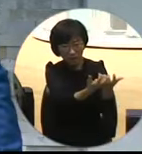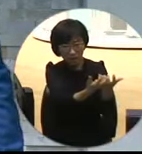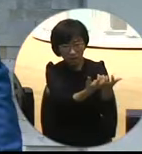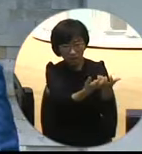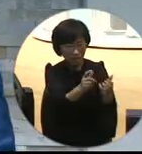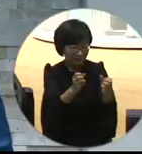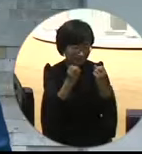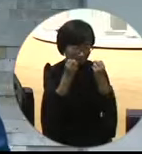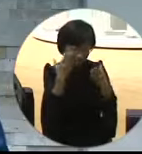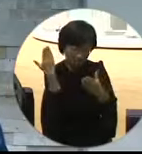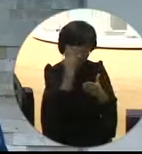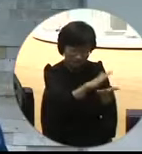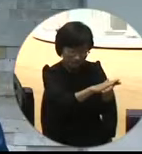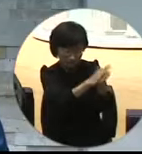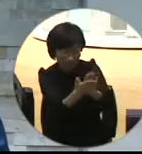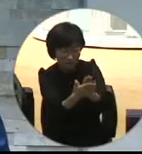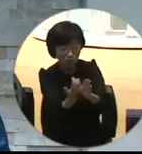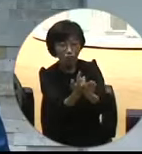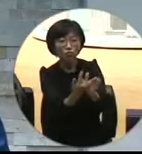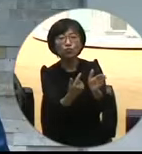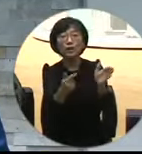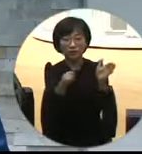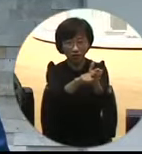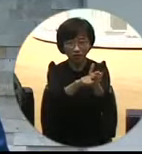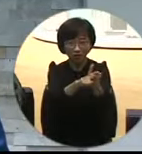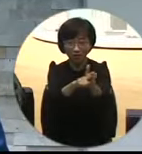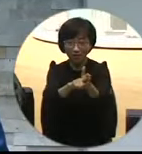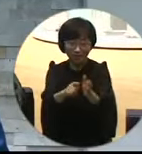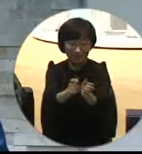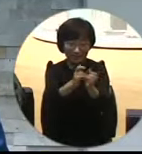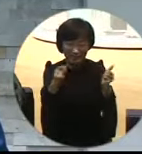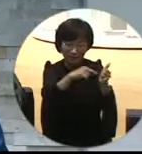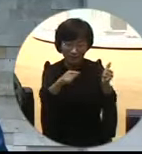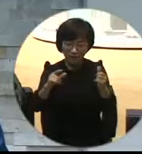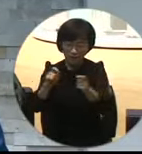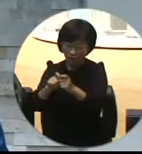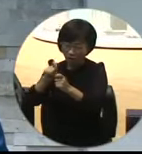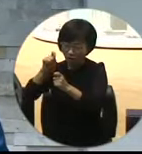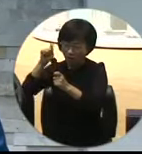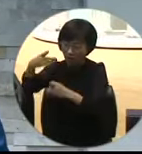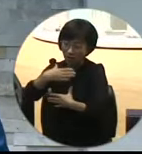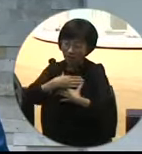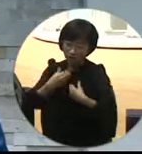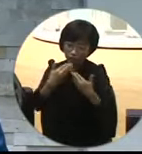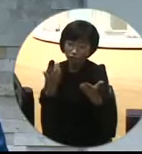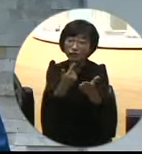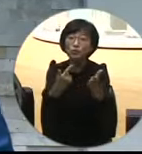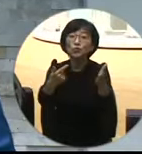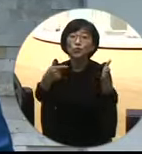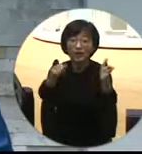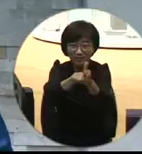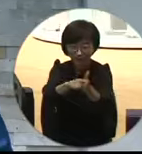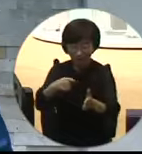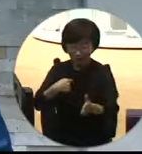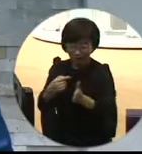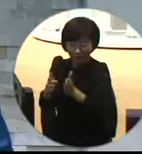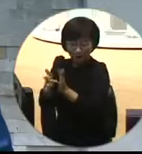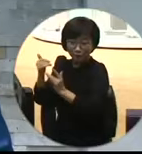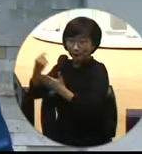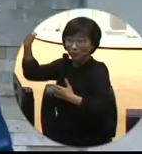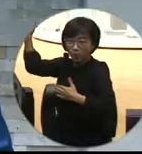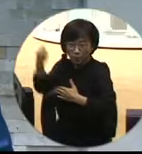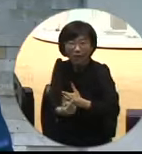위해서 인간들에게 영원한 안식을 주시기 위해서 오셨다는 겁니다. 예수 안에서 다 안식한